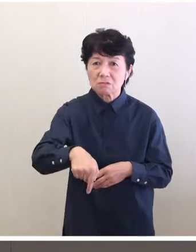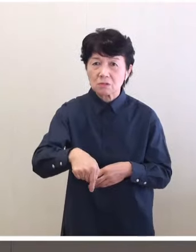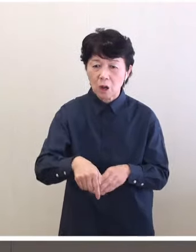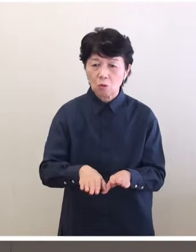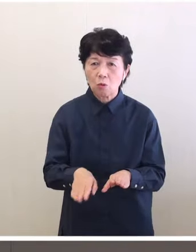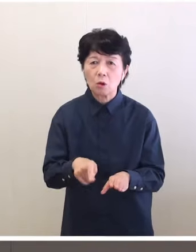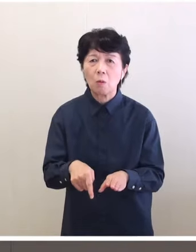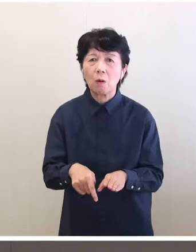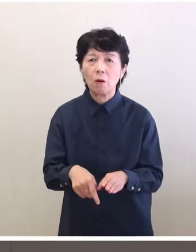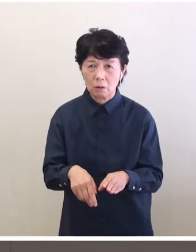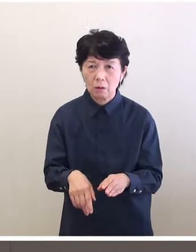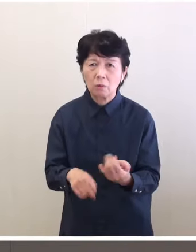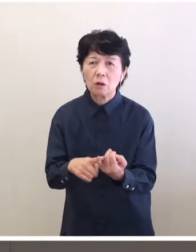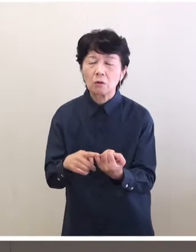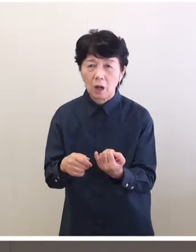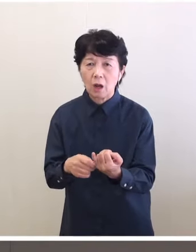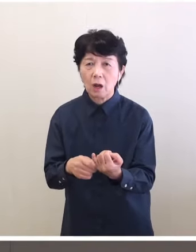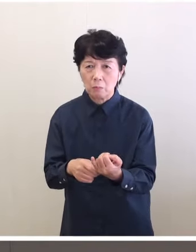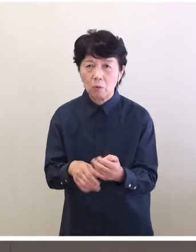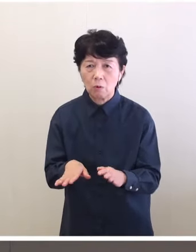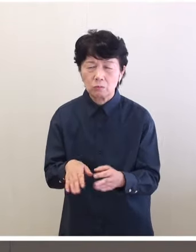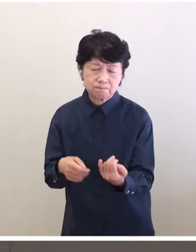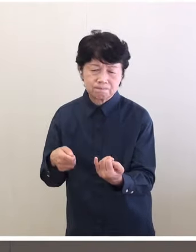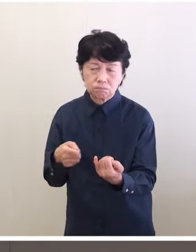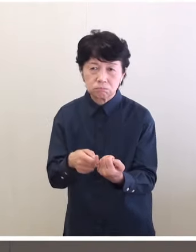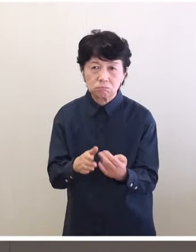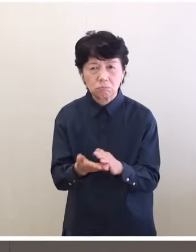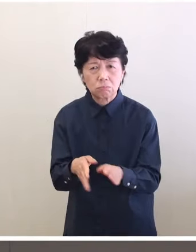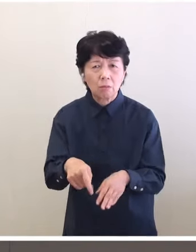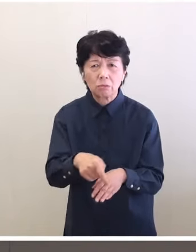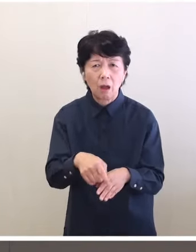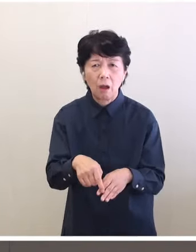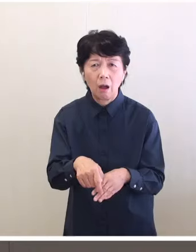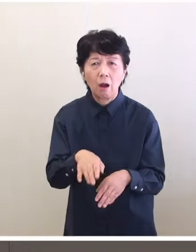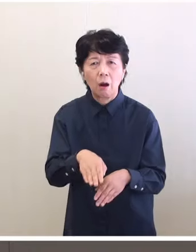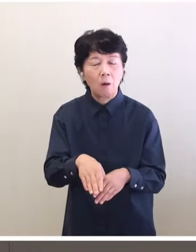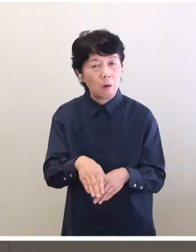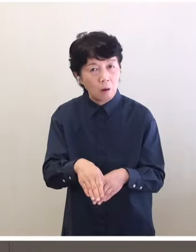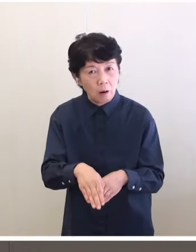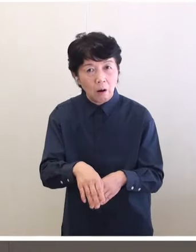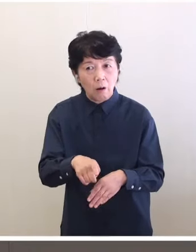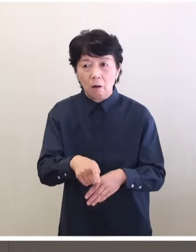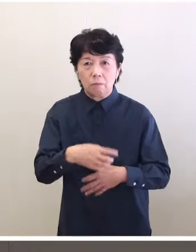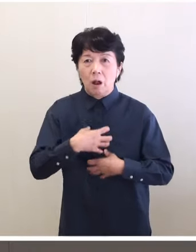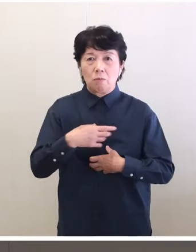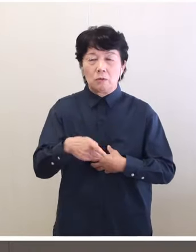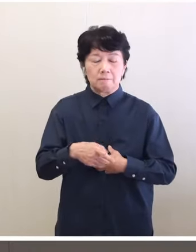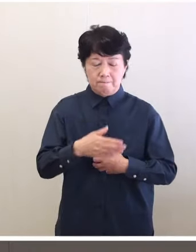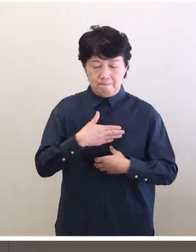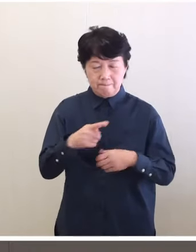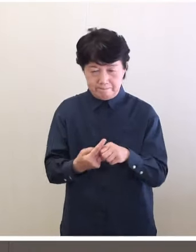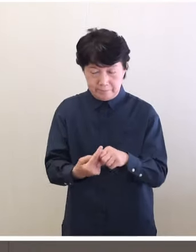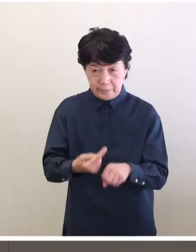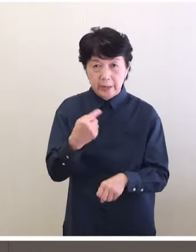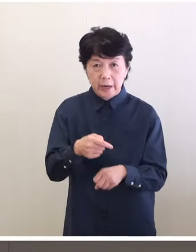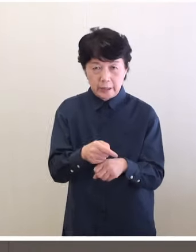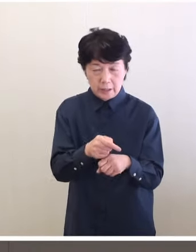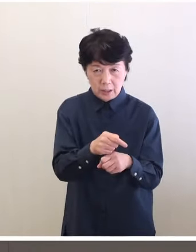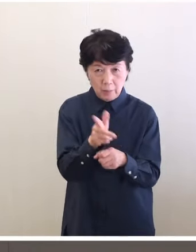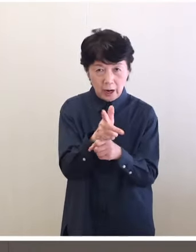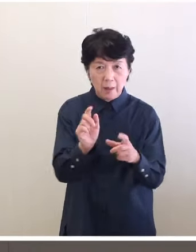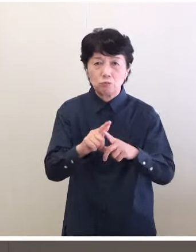が殺害されると、こういう事件を大きに大幅にこれを拡大をいたしました。